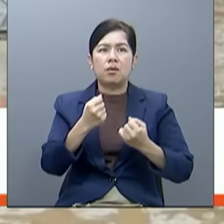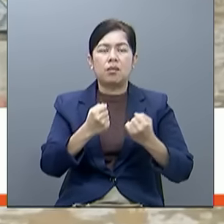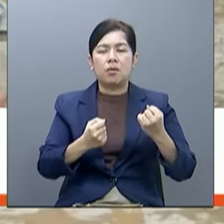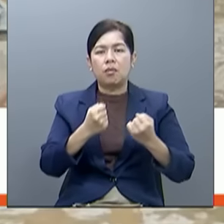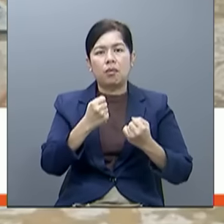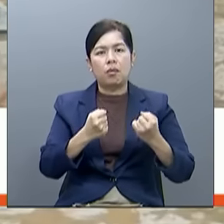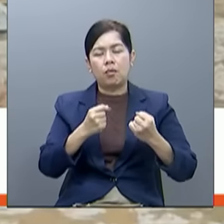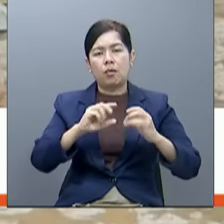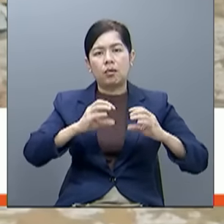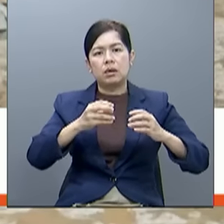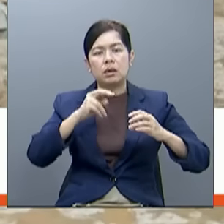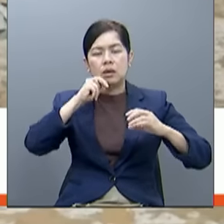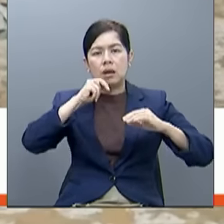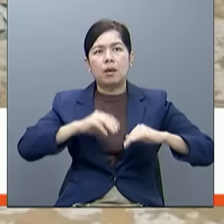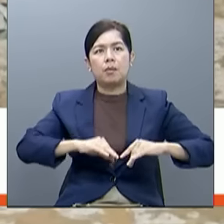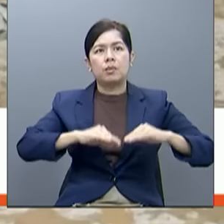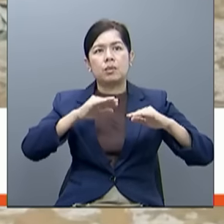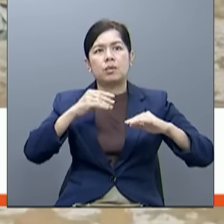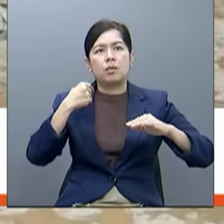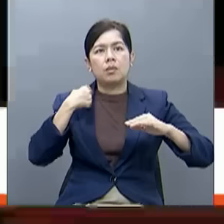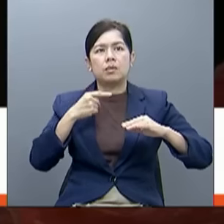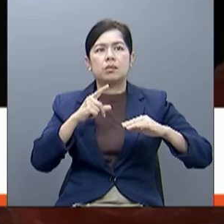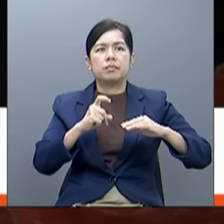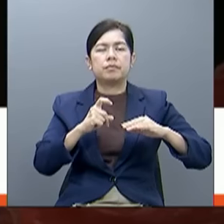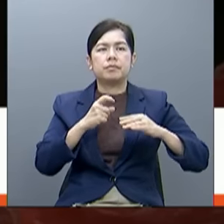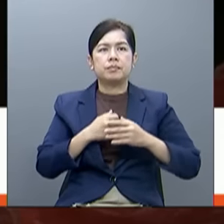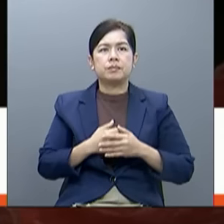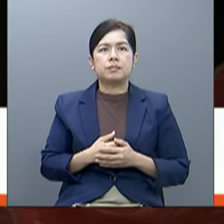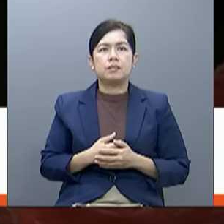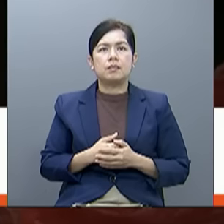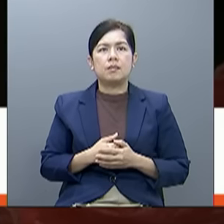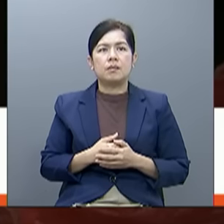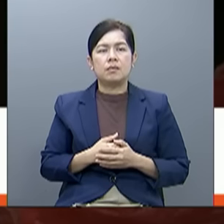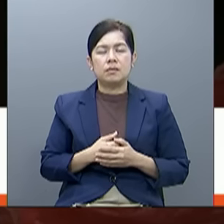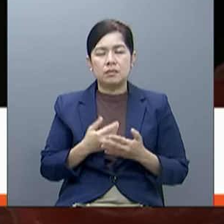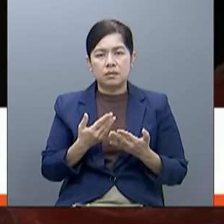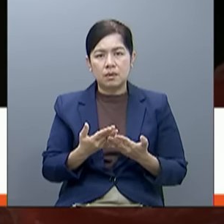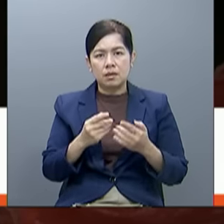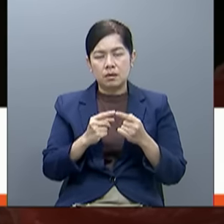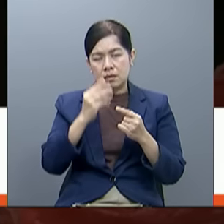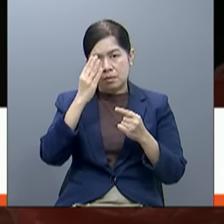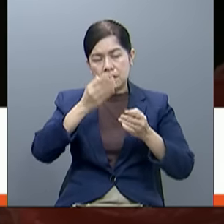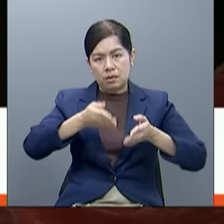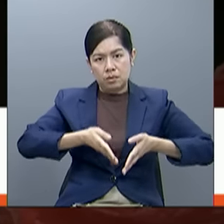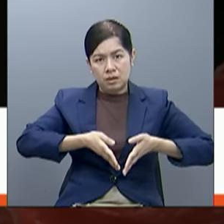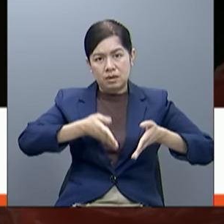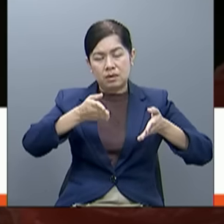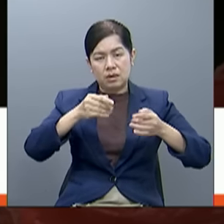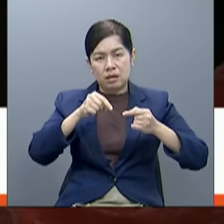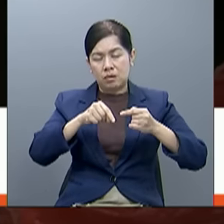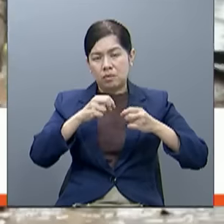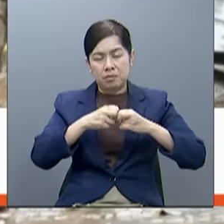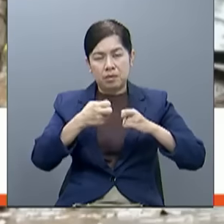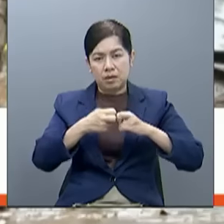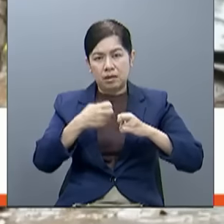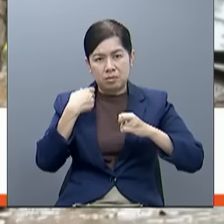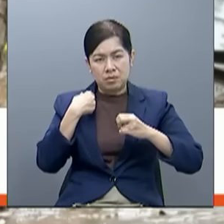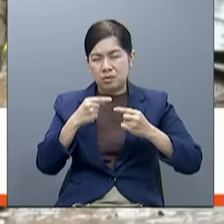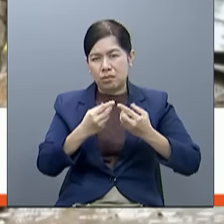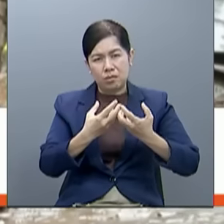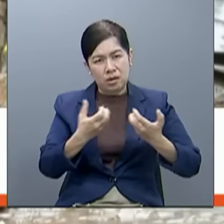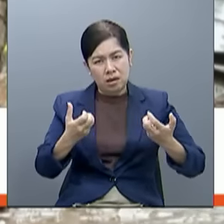หายเป็นไปด้วยความยากลำบากครับไม่ใช่แค่บนถนนเท่านั้นครับที่ได้รับความเสียหายแต่ว่าร้านค้า